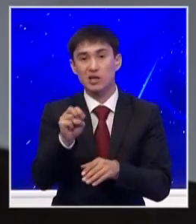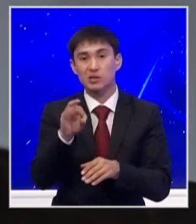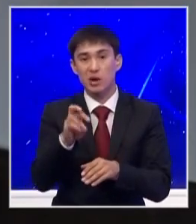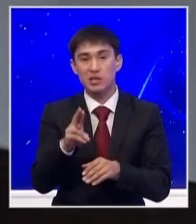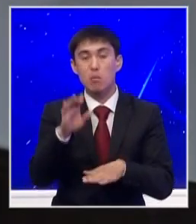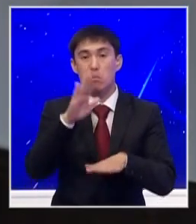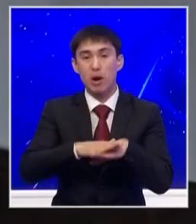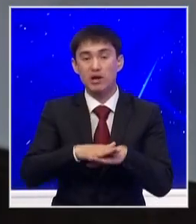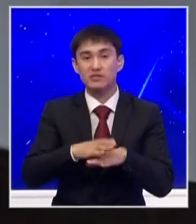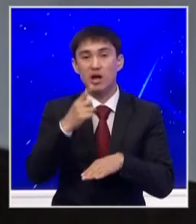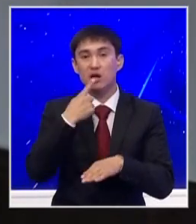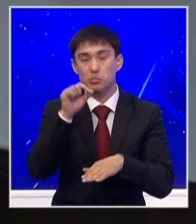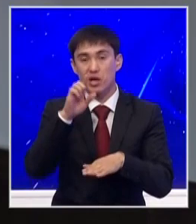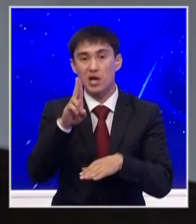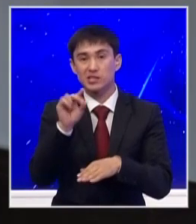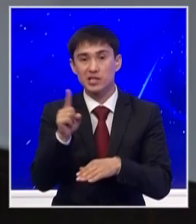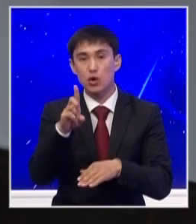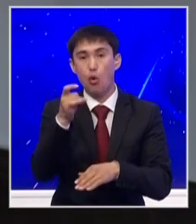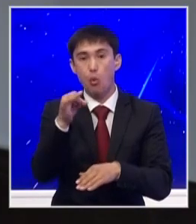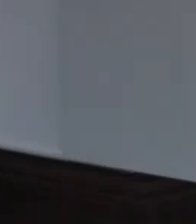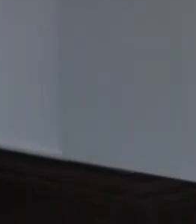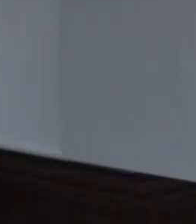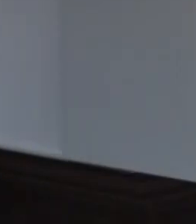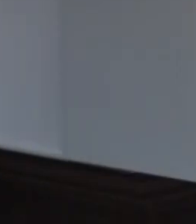или банковские Каспи Кейзет и Хоумбанк.